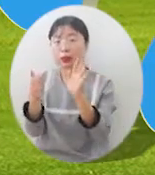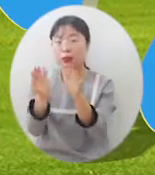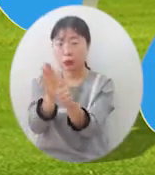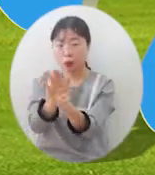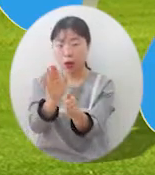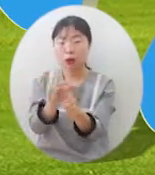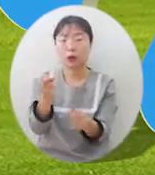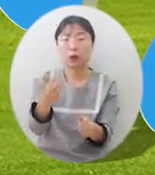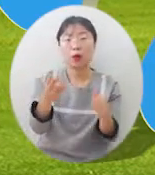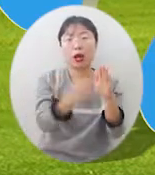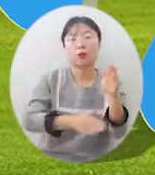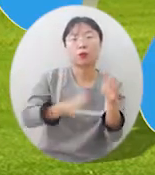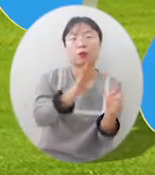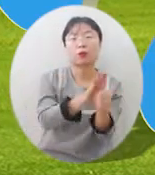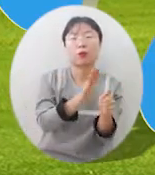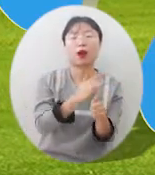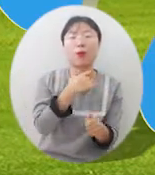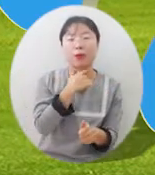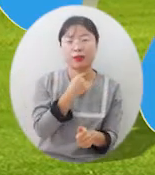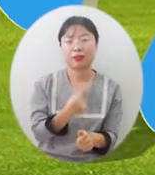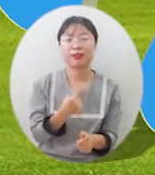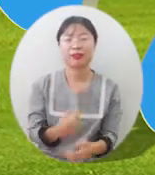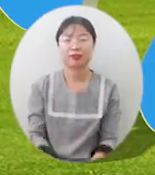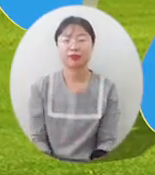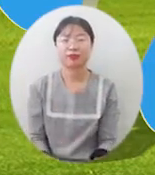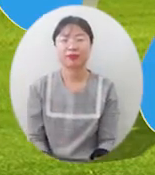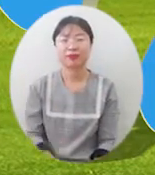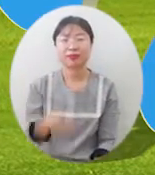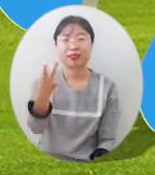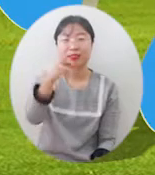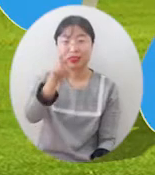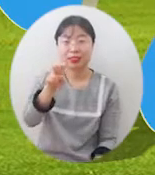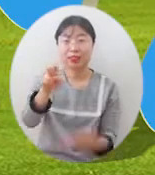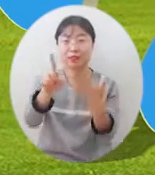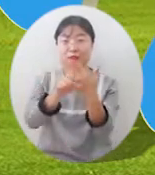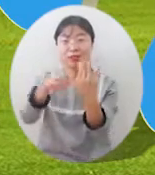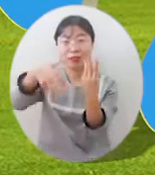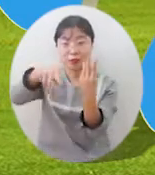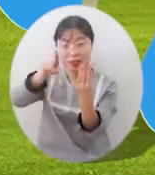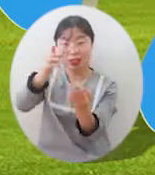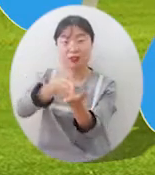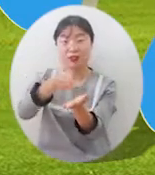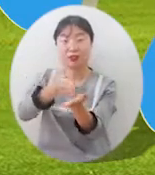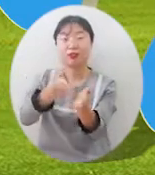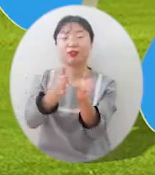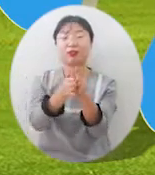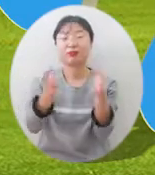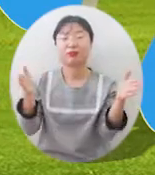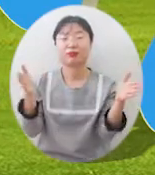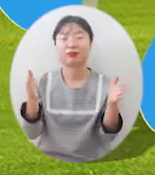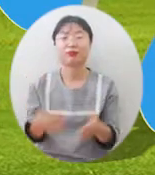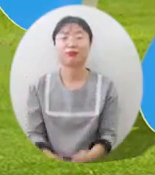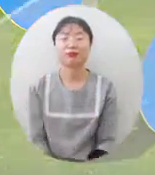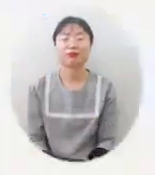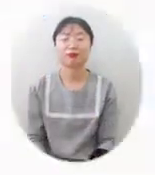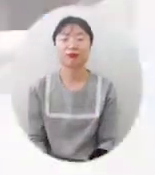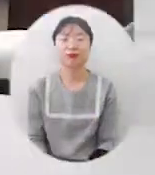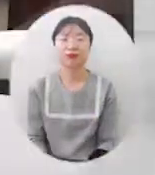삶의 질 향상에 도움이 되길 바랍니다. 그럼 2020년 9월 3차 의왕시 시정뉴스 시작합니다.